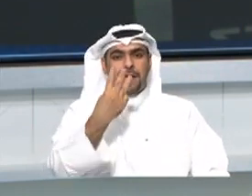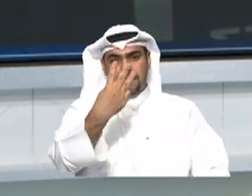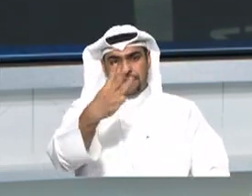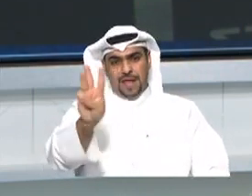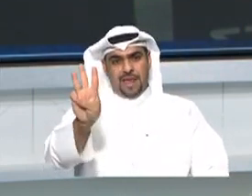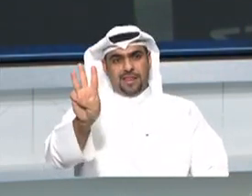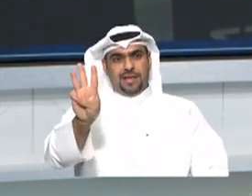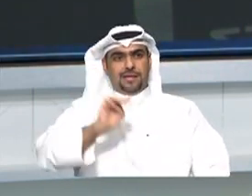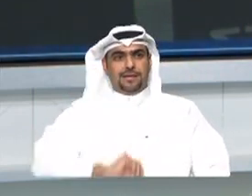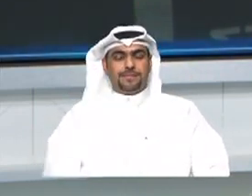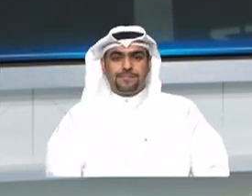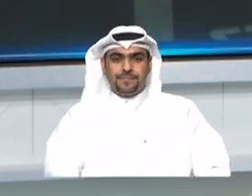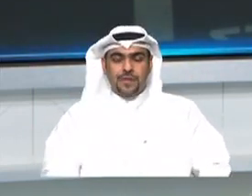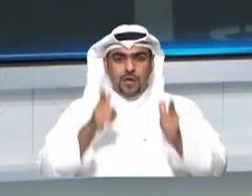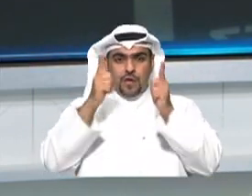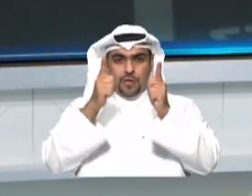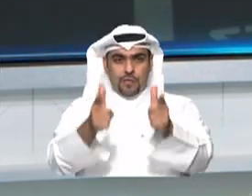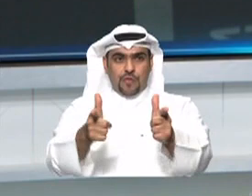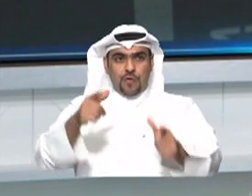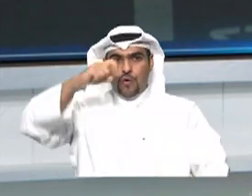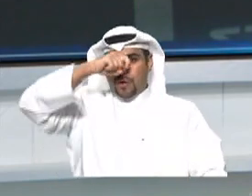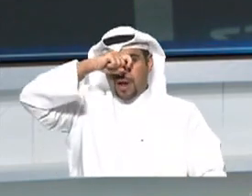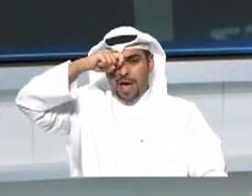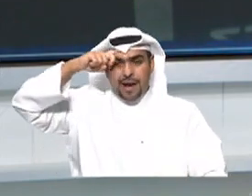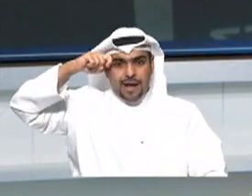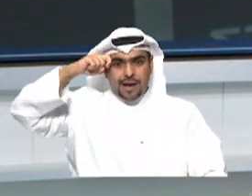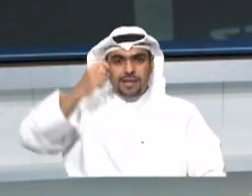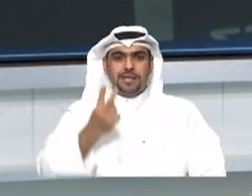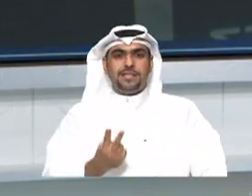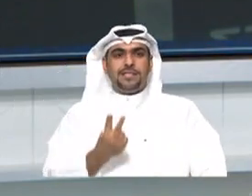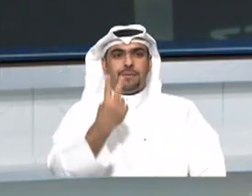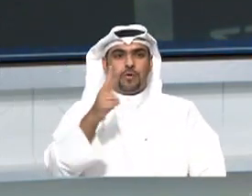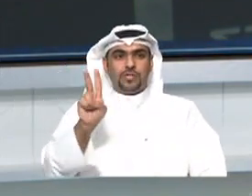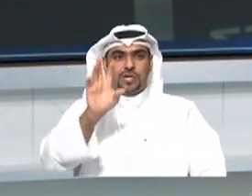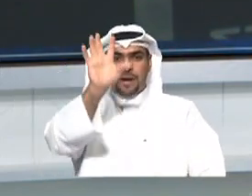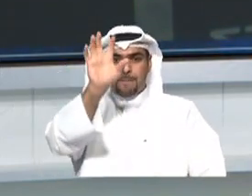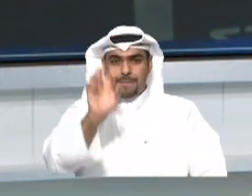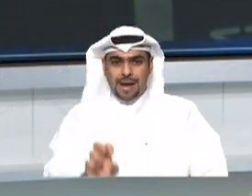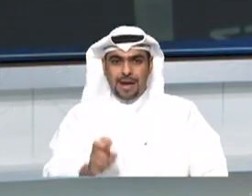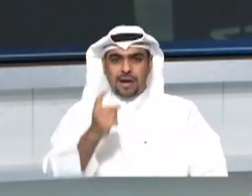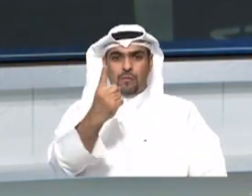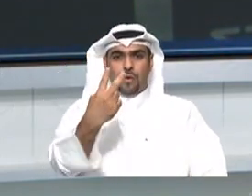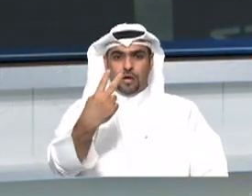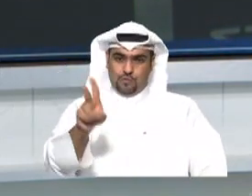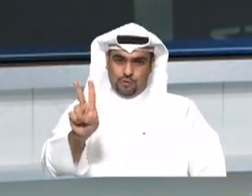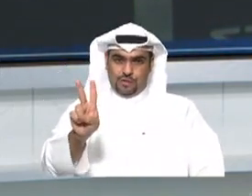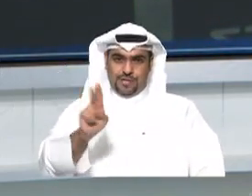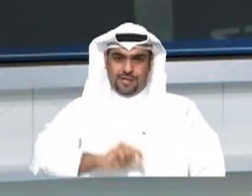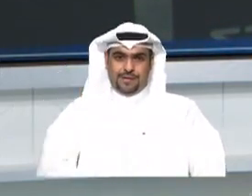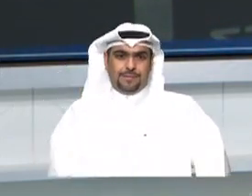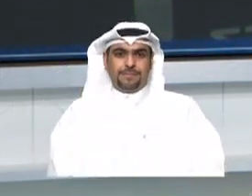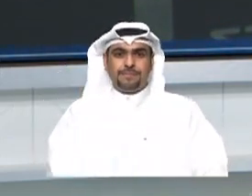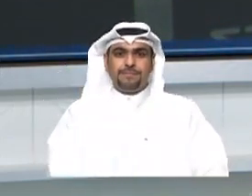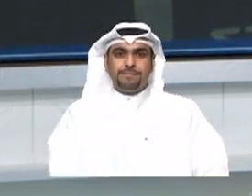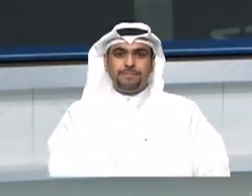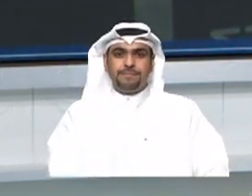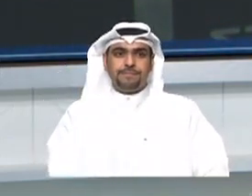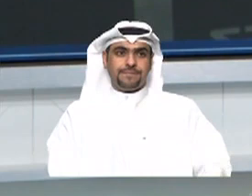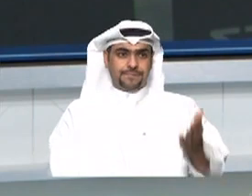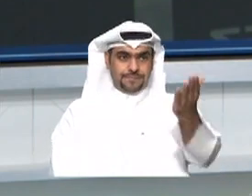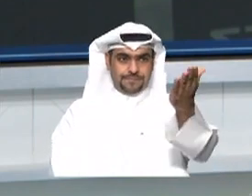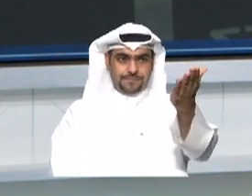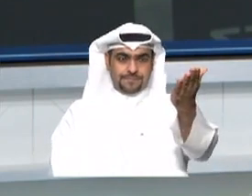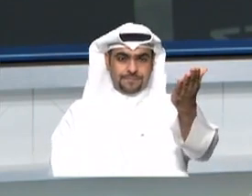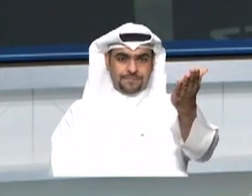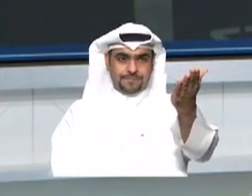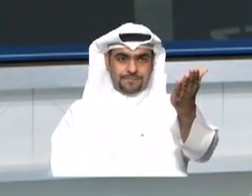إلى 30 كيلومتر في الساعة. العظمى المتوقعة 27 درجة مئوية، بالنسبة للصغرى قد تصل إلى 21 درجة مئوية،